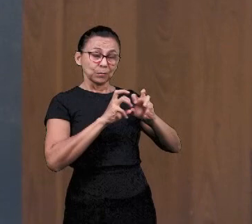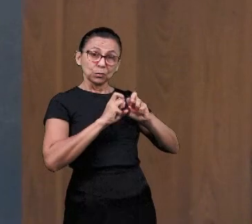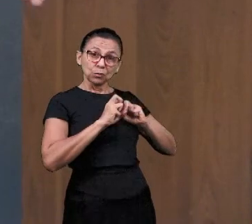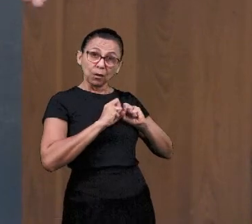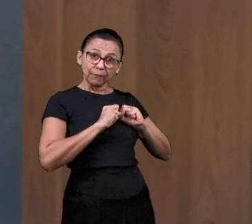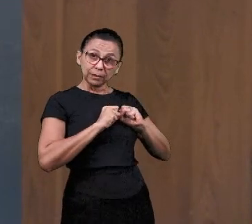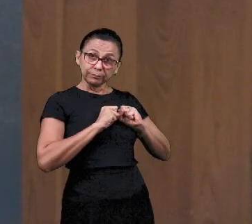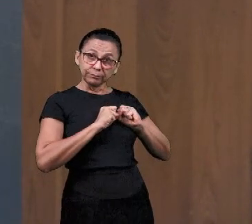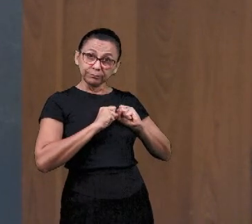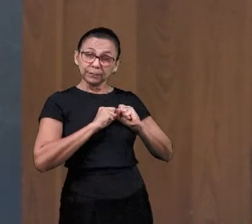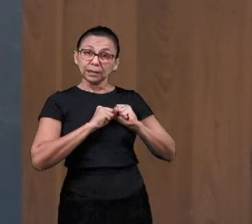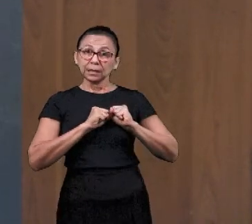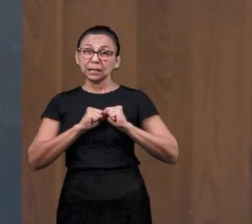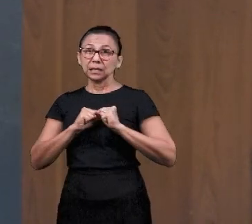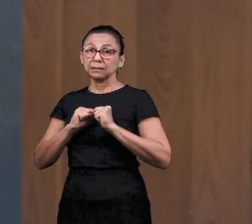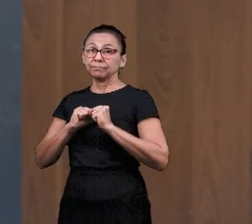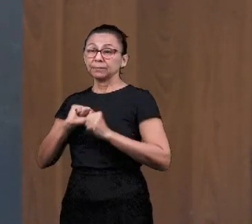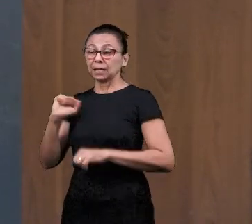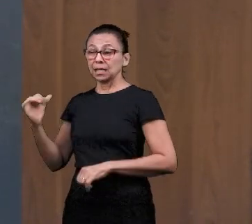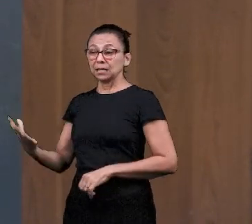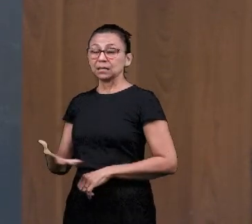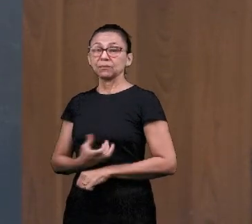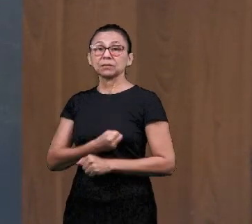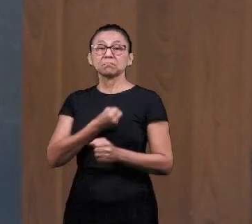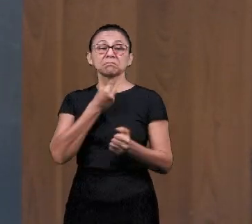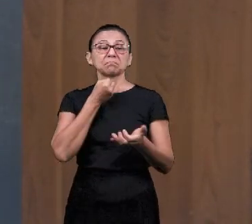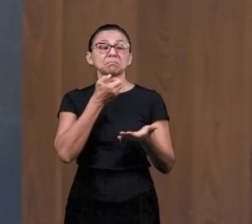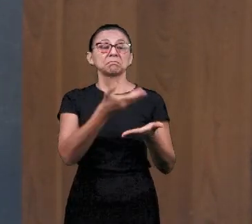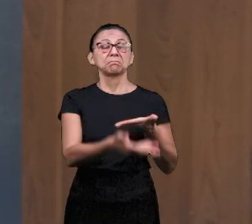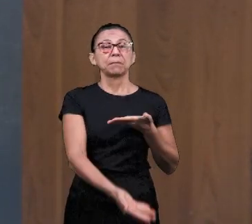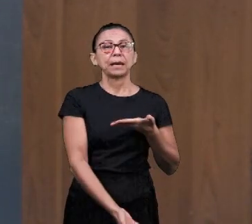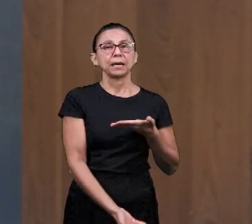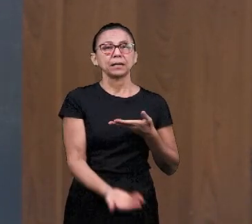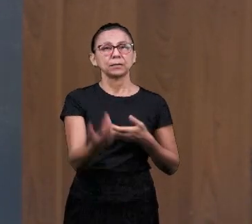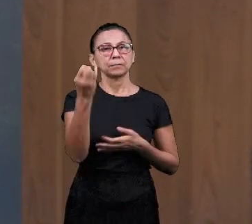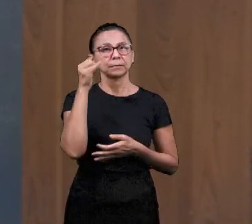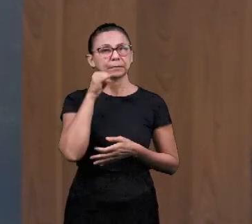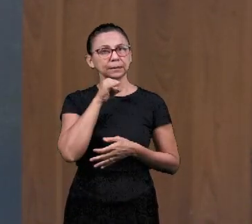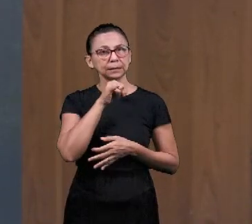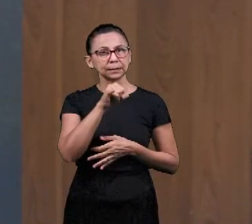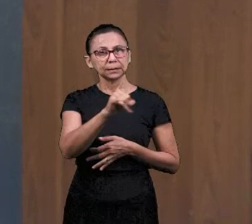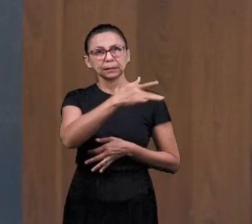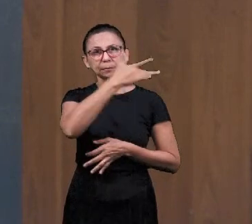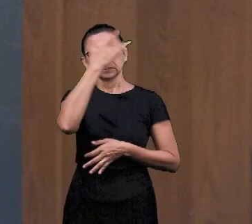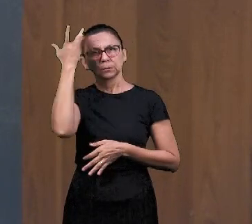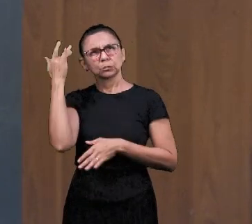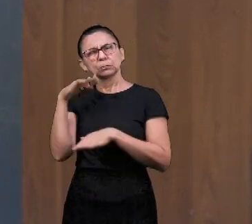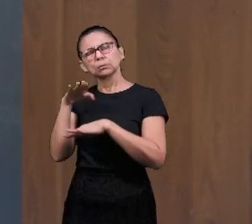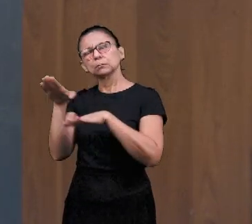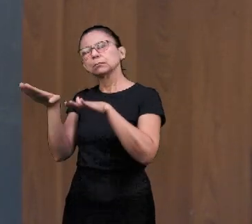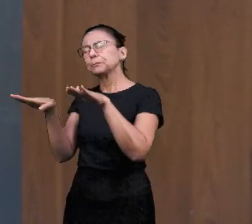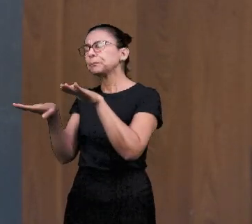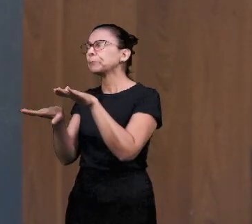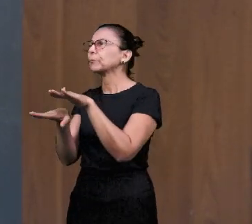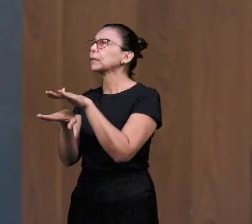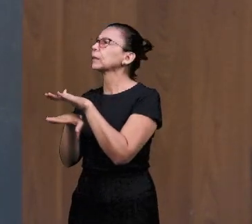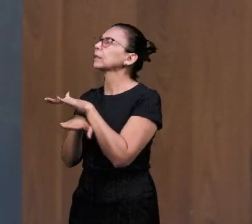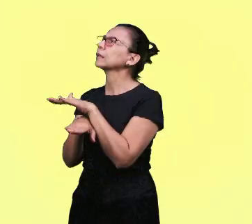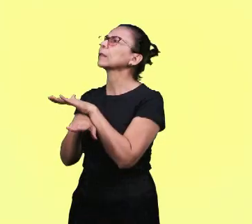perdent le salut en Jésus. Quelle tristesse! Mais si l'homme s'humilie devant le Seigneur, Dieu lève Jésus,